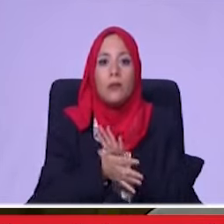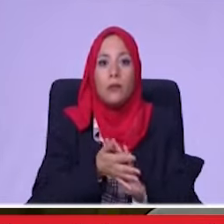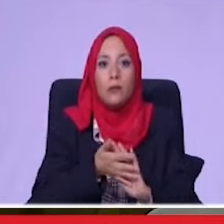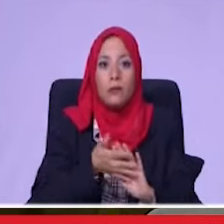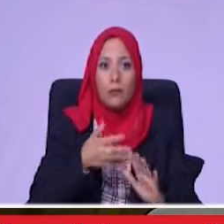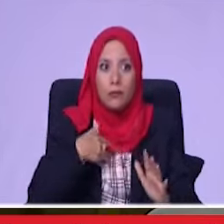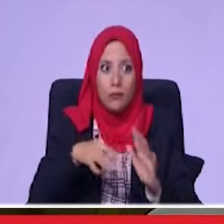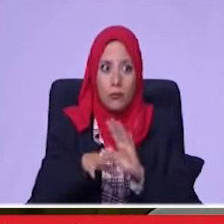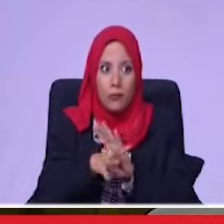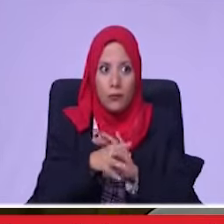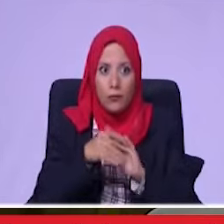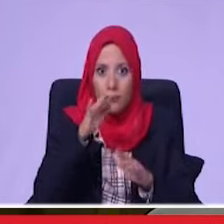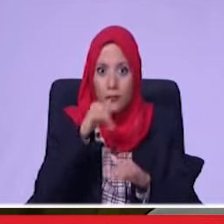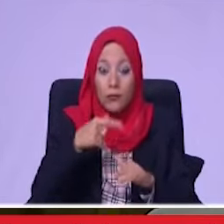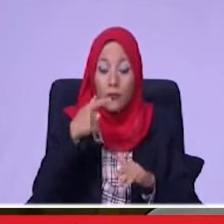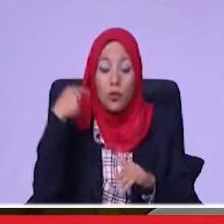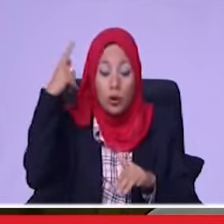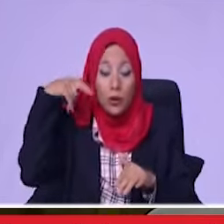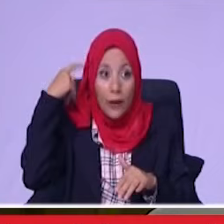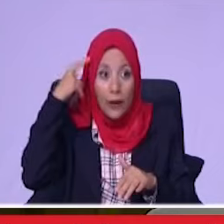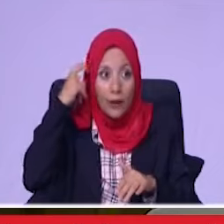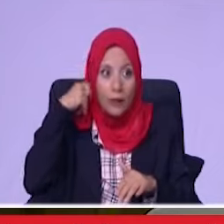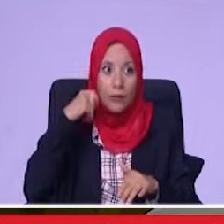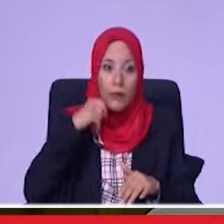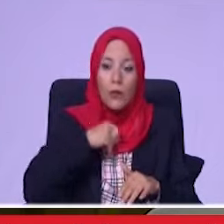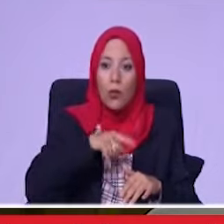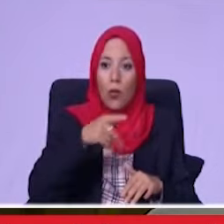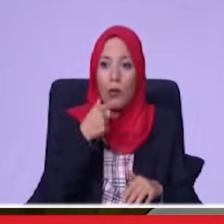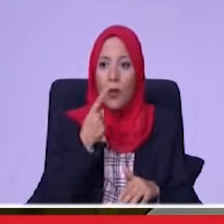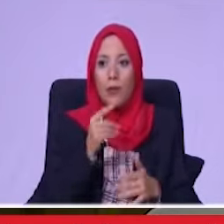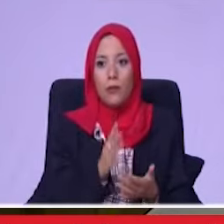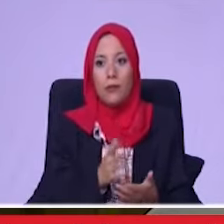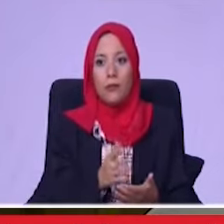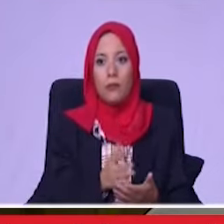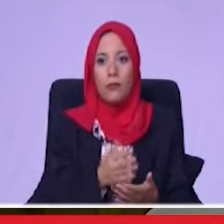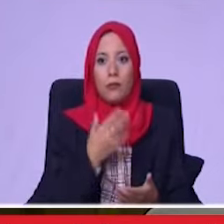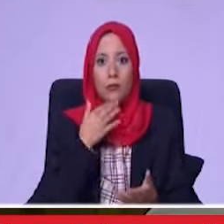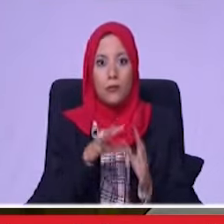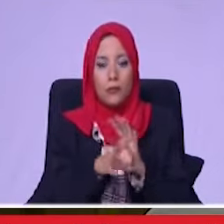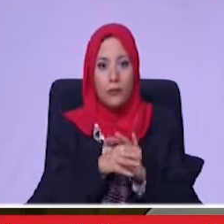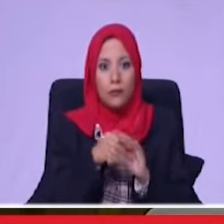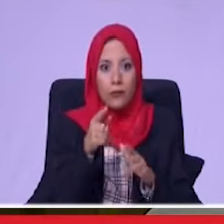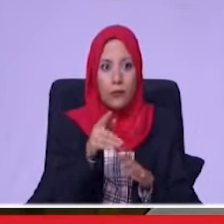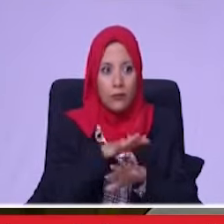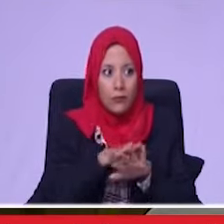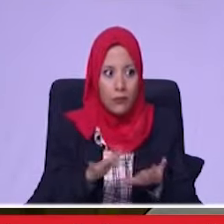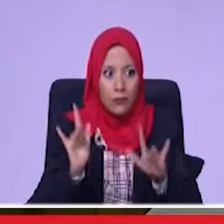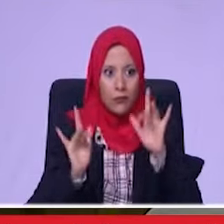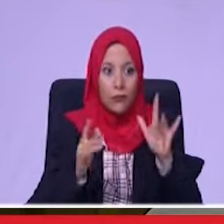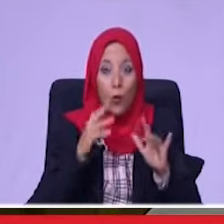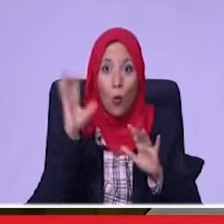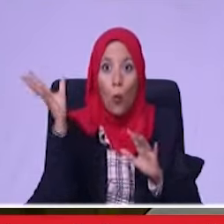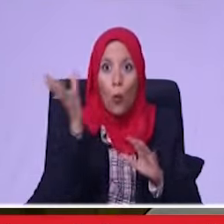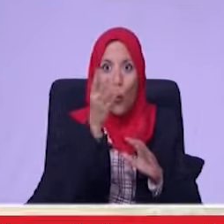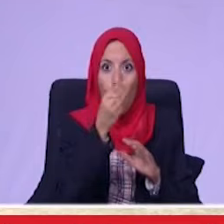الفقرة لم أتخيل الوضع بهذا الشكل. عندما قرأت الحادثة ومنشورة في الصحف